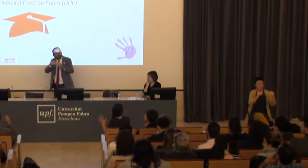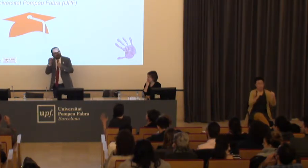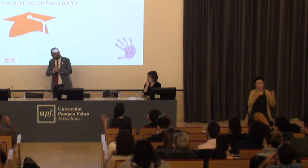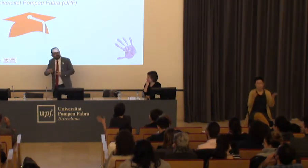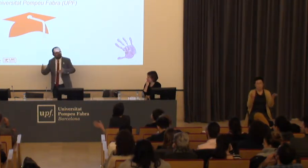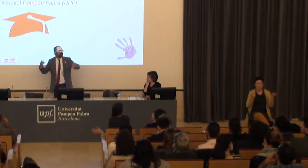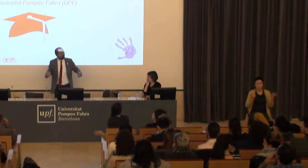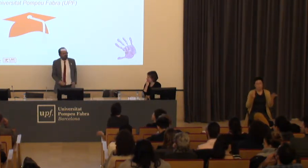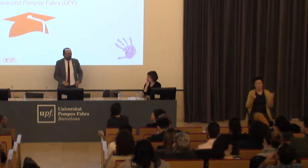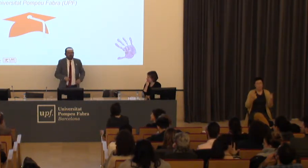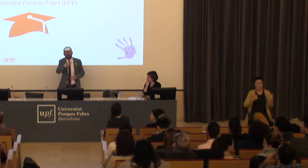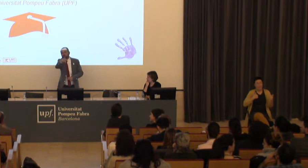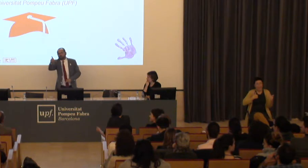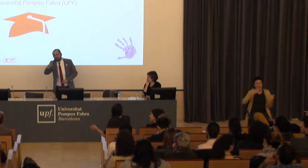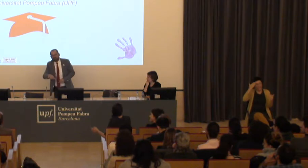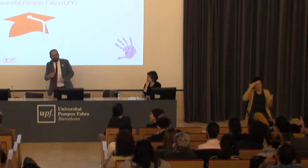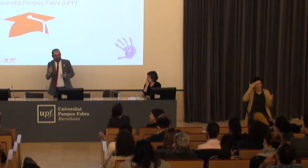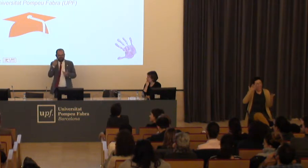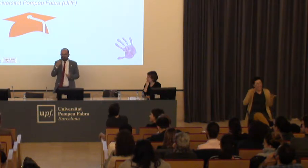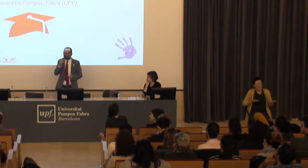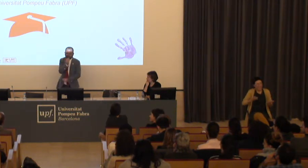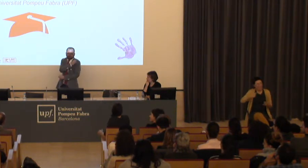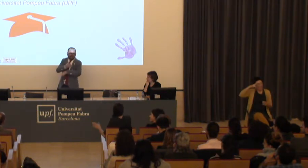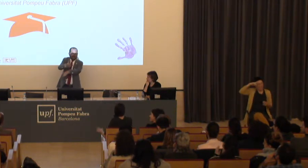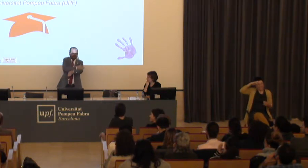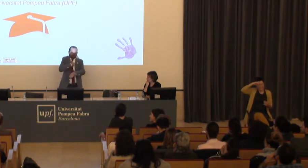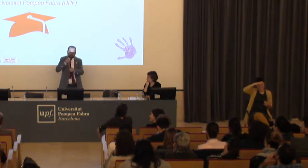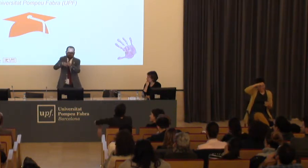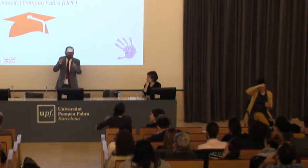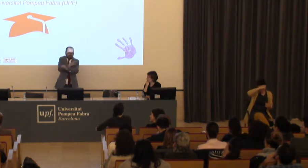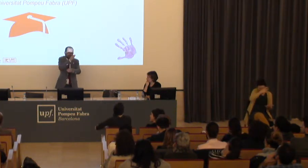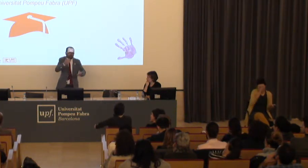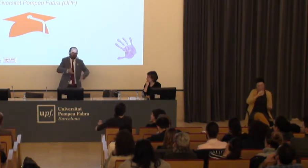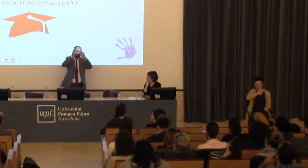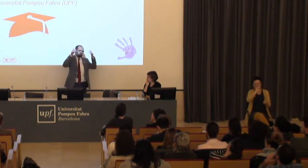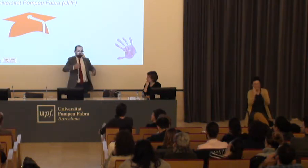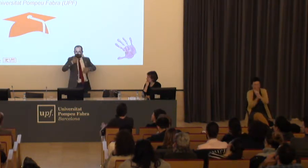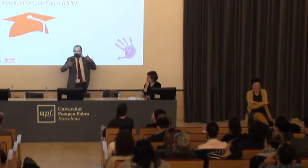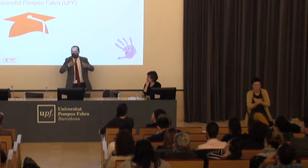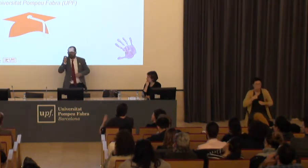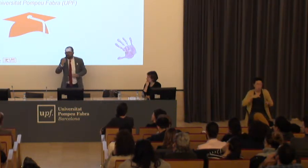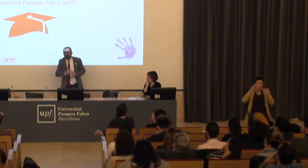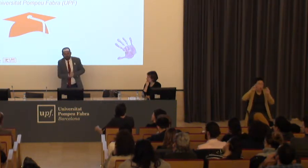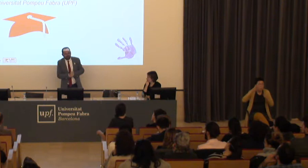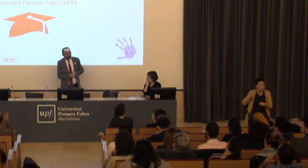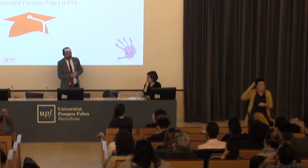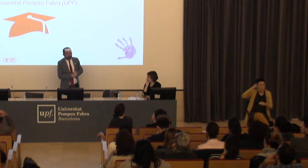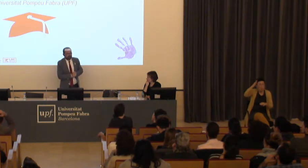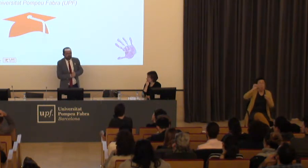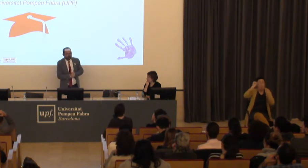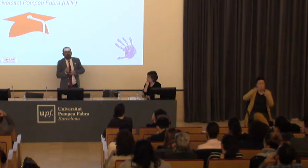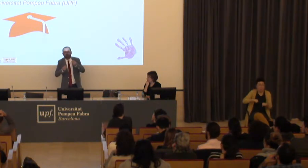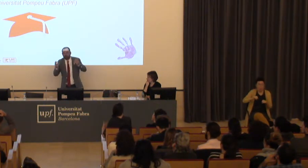Llavors, és una situació una mica complicada, no? Perquè ara vosaltres teniu aquest títol, que ja sou professors, però si després aconseguim el grau de 4